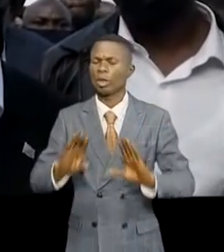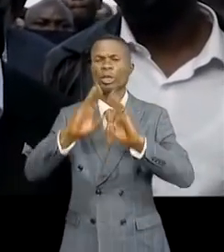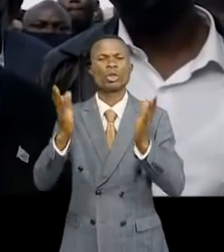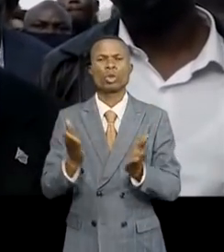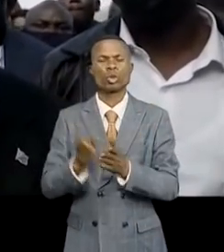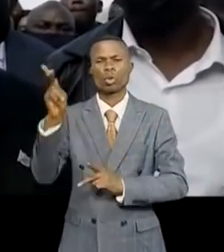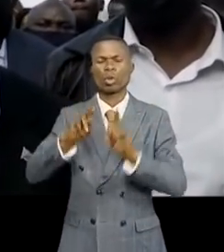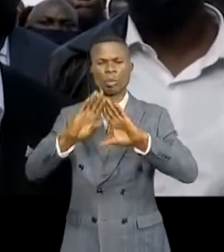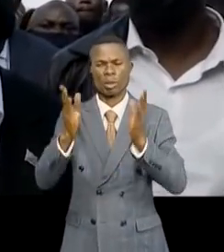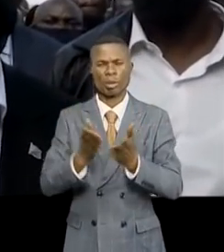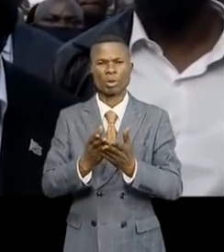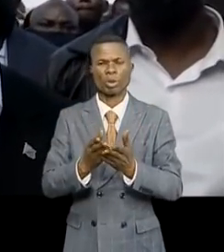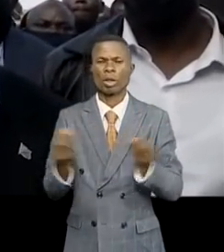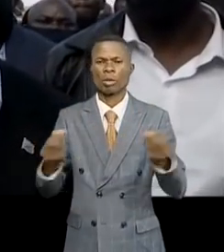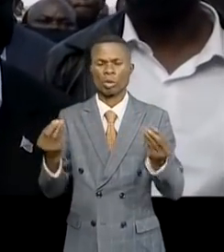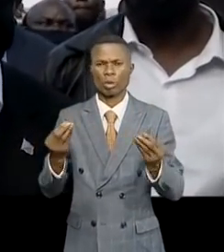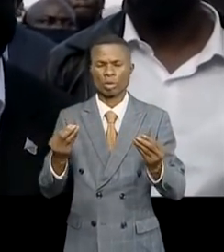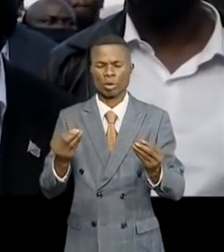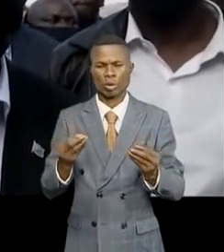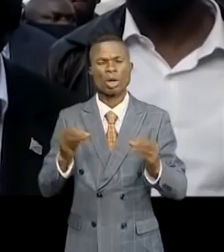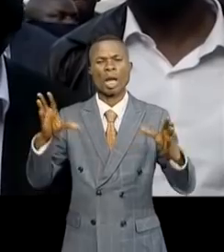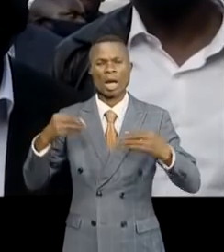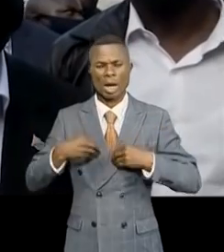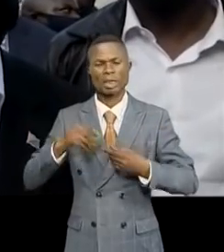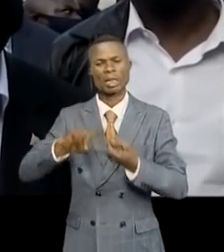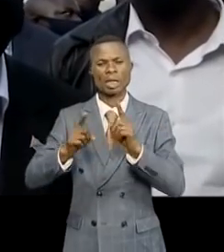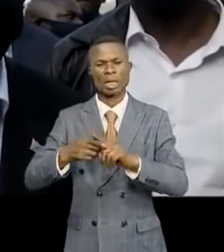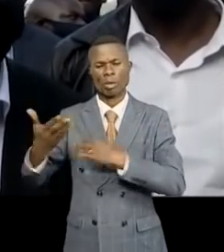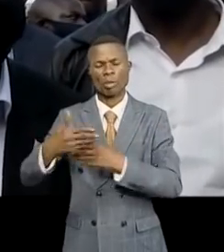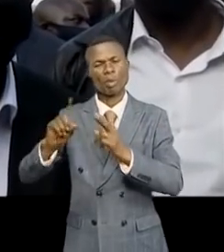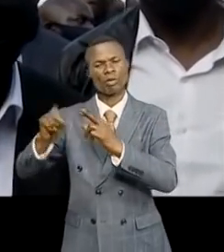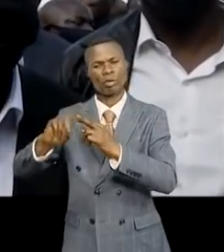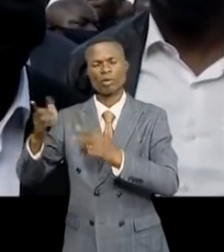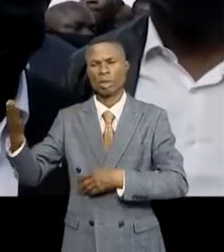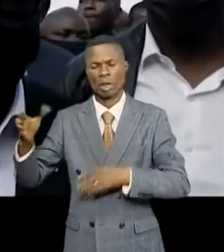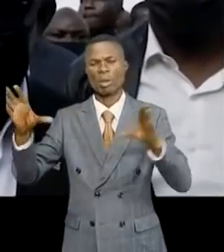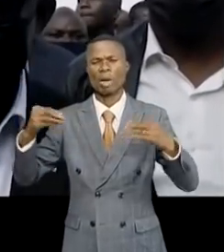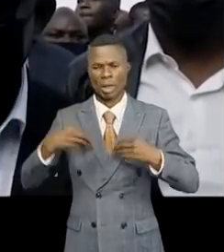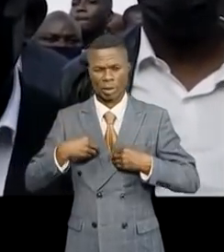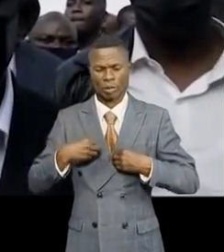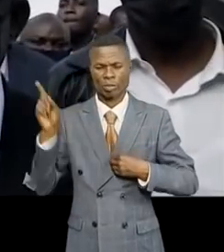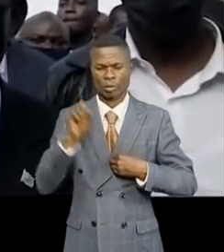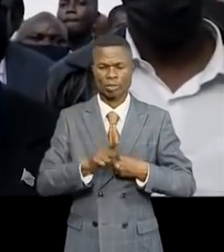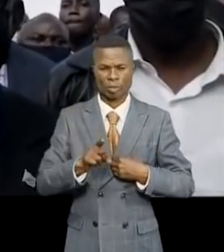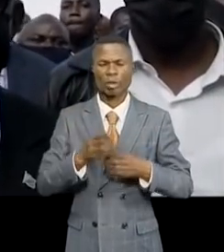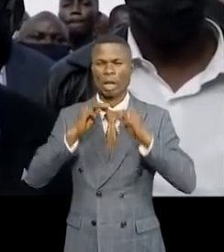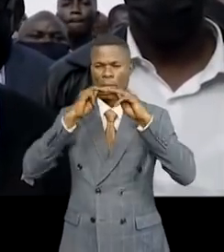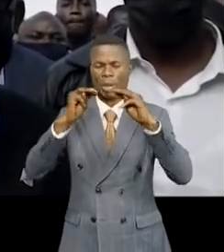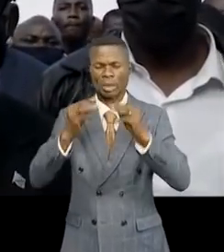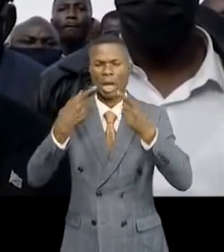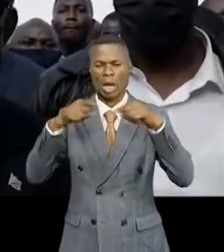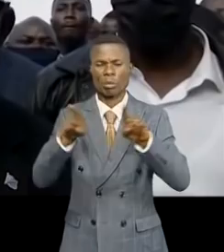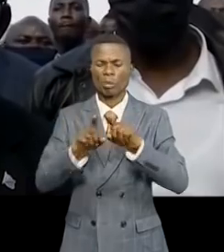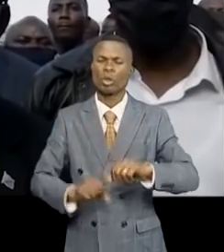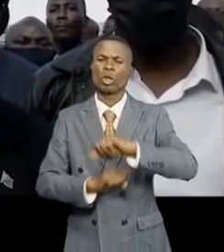sa population pour avoir été à côté de cette population déplacée qui souffre. Et ici, nous sommes venus relayer le même message de